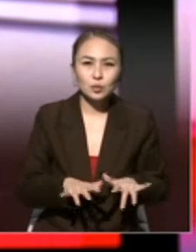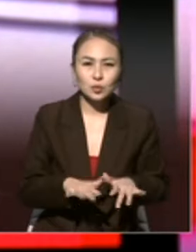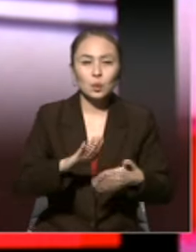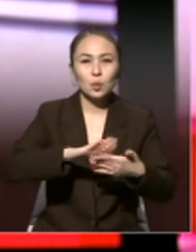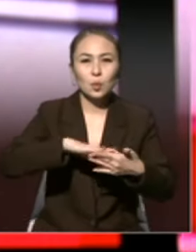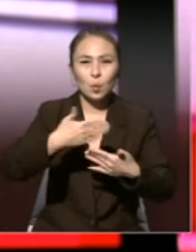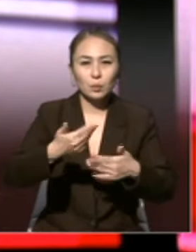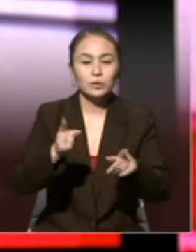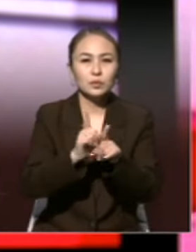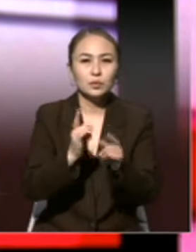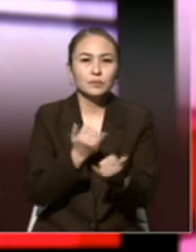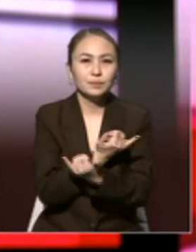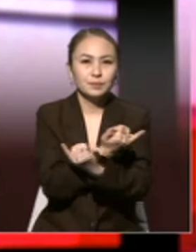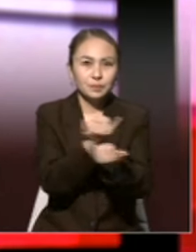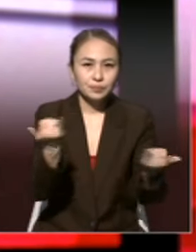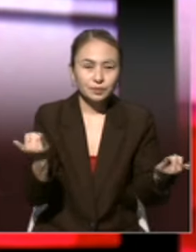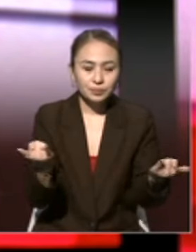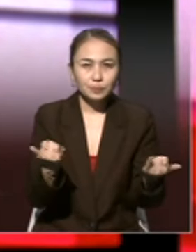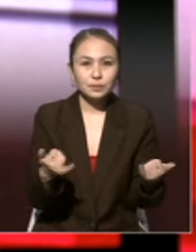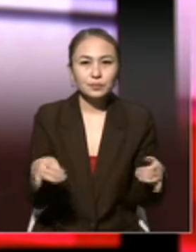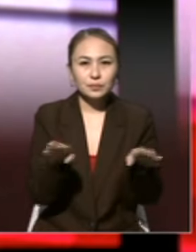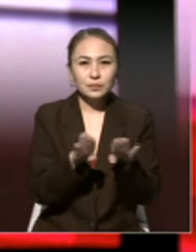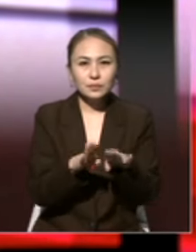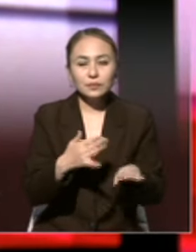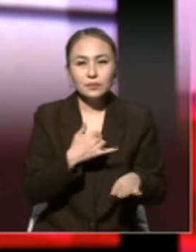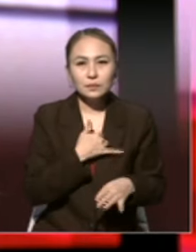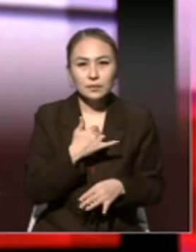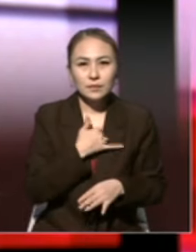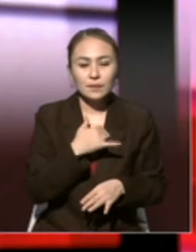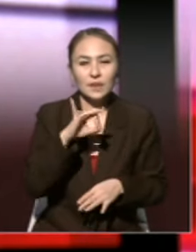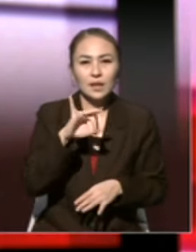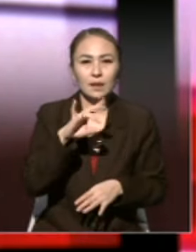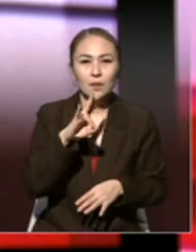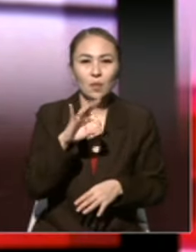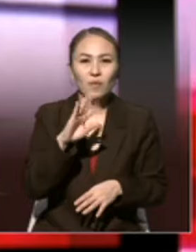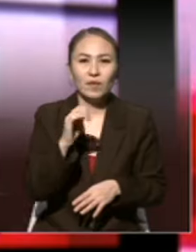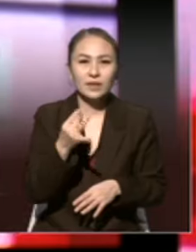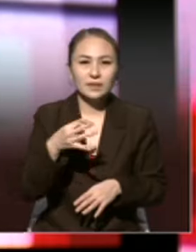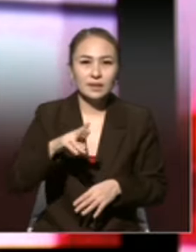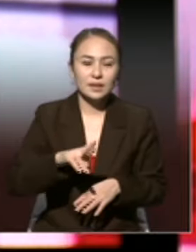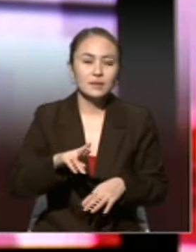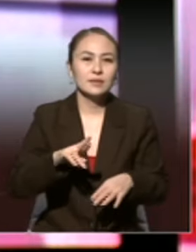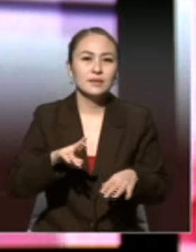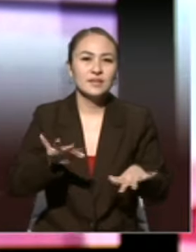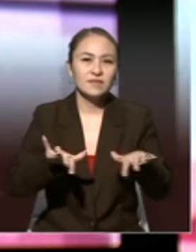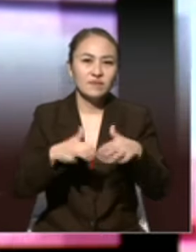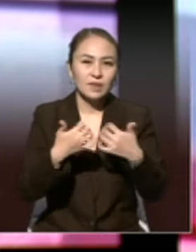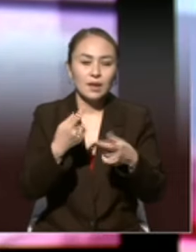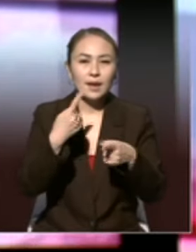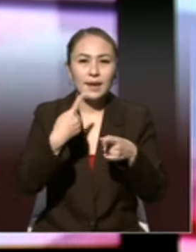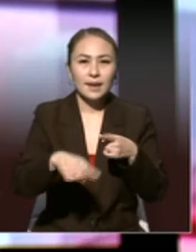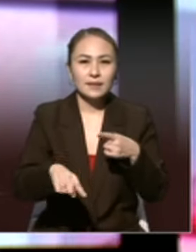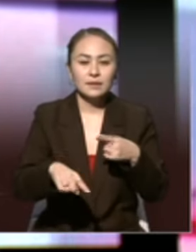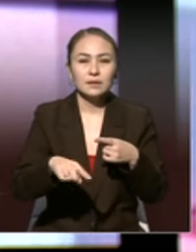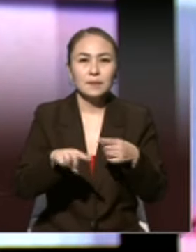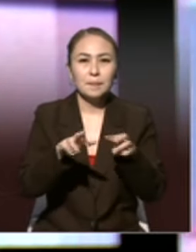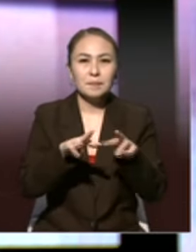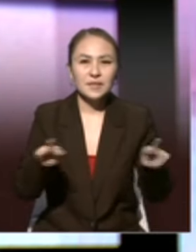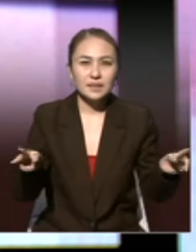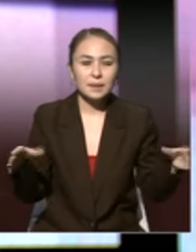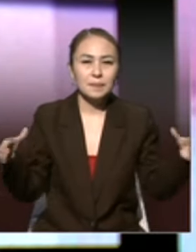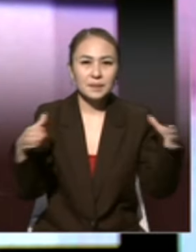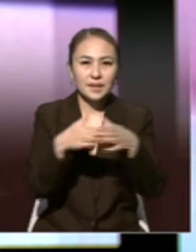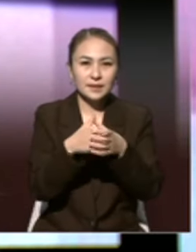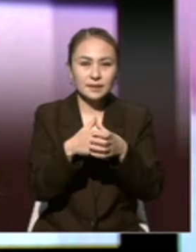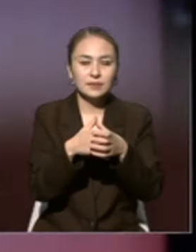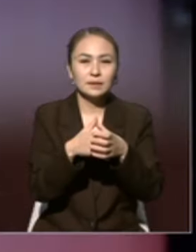ноутбуктар да таратылды. Және де осы біздің цифрлық инновациялық айырлашық министрлігімен бірлесе